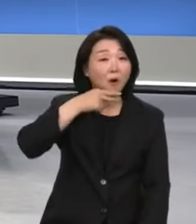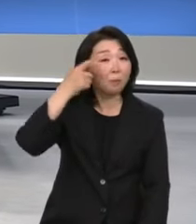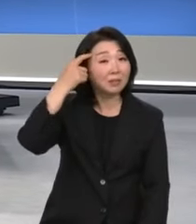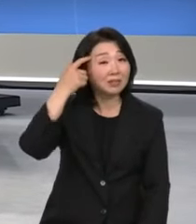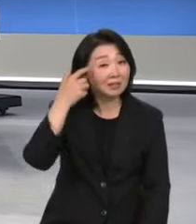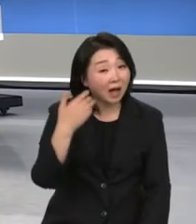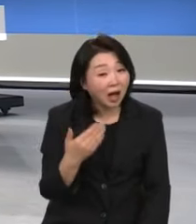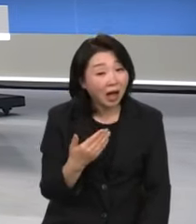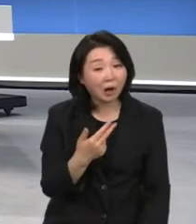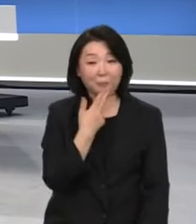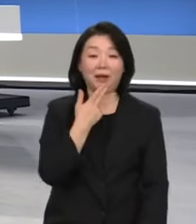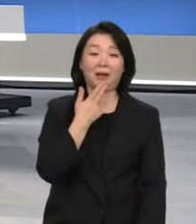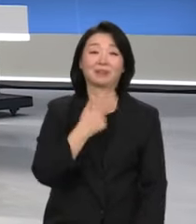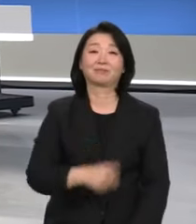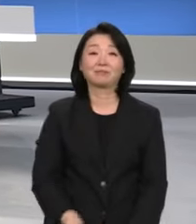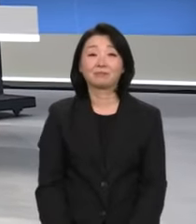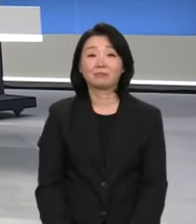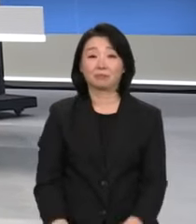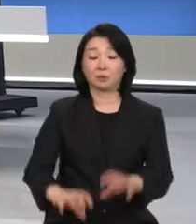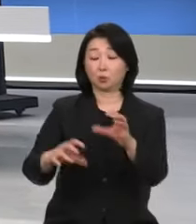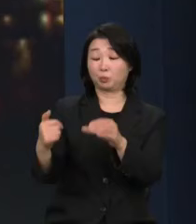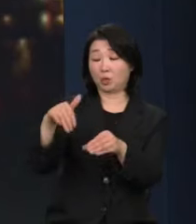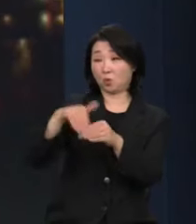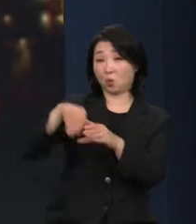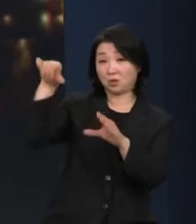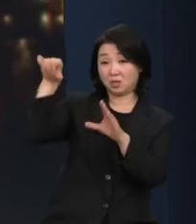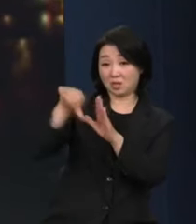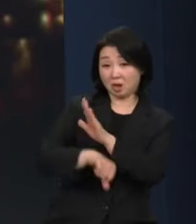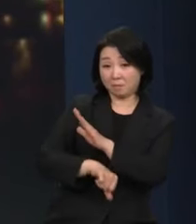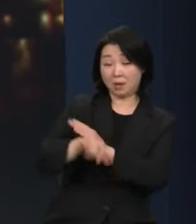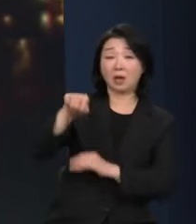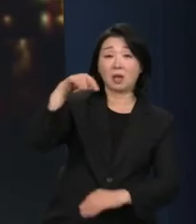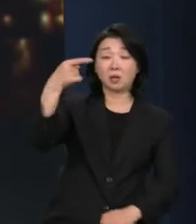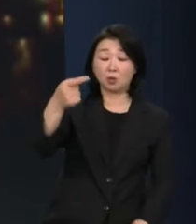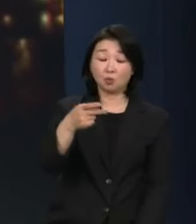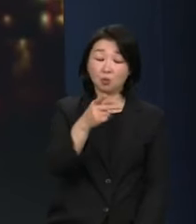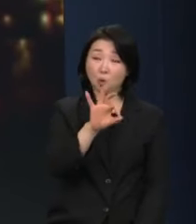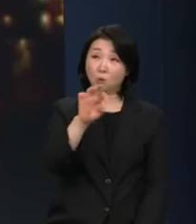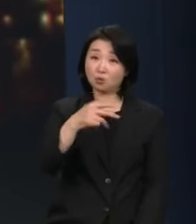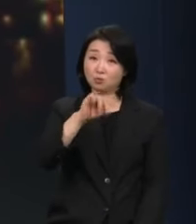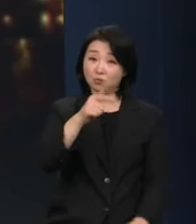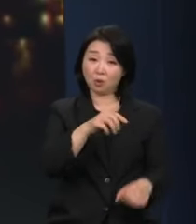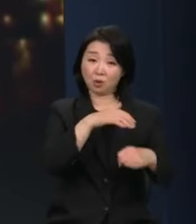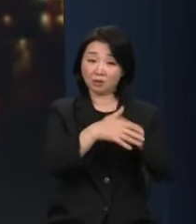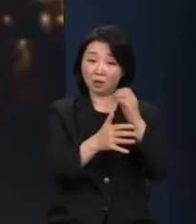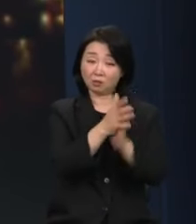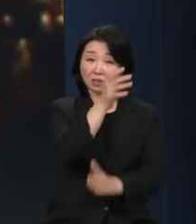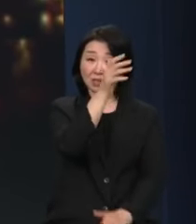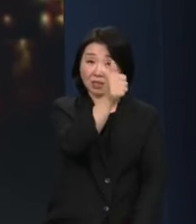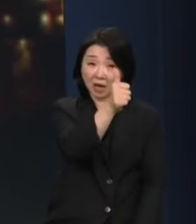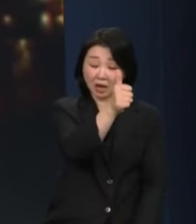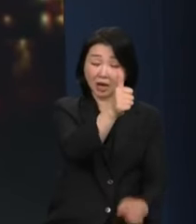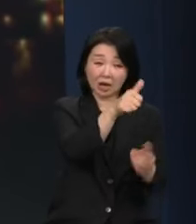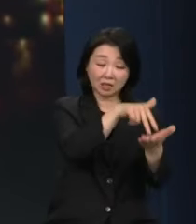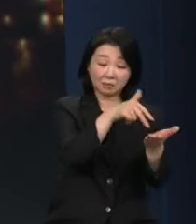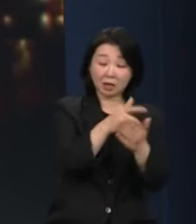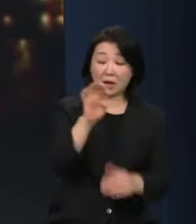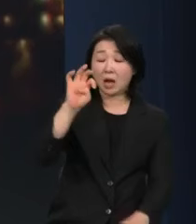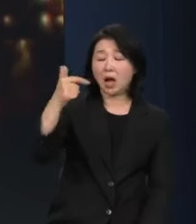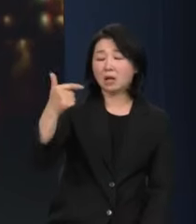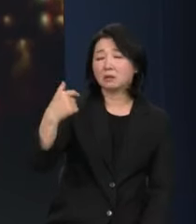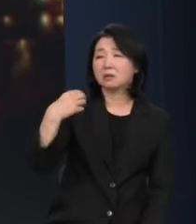없다라고 잡아봤습니다. 네. 지금 국민의힘 총선에 참패한 이후에 홍준표 대구시장이 거의 연일같이 한동훈 전 비대위원장의